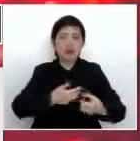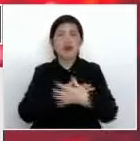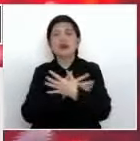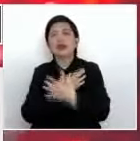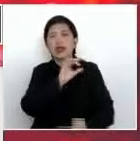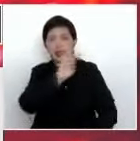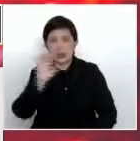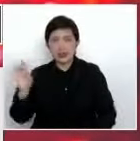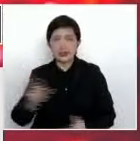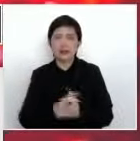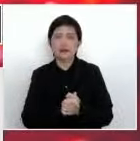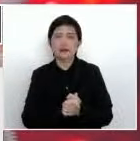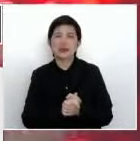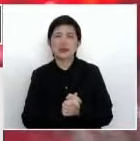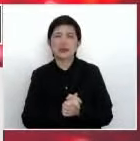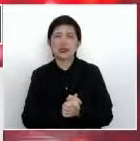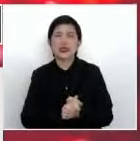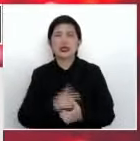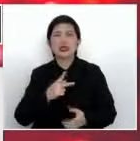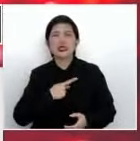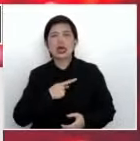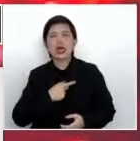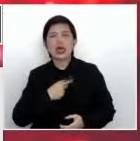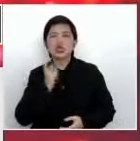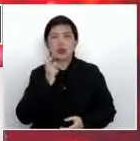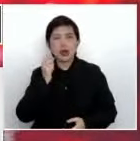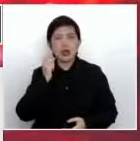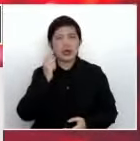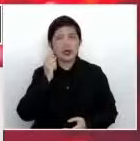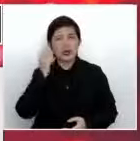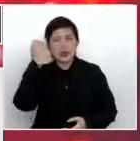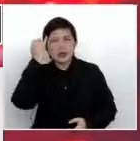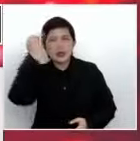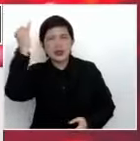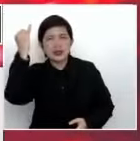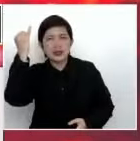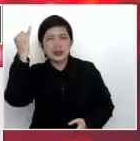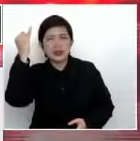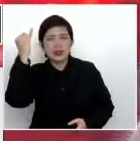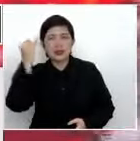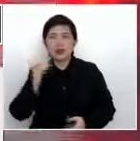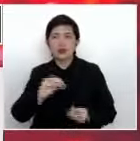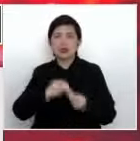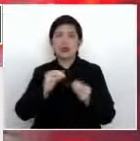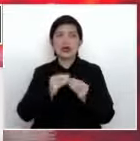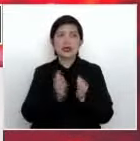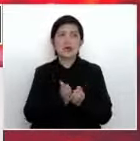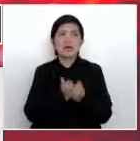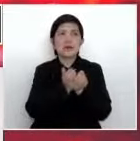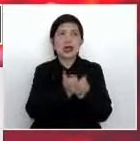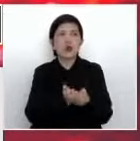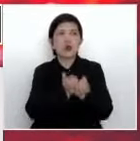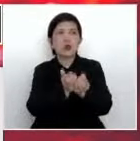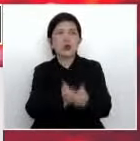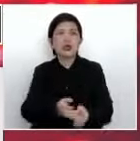sebagainya kita mungkin akan coba berinovasi membuat riverway atau perahu melintasi 13 sungai